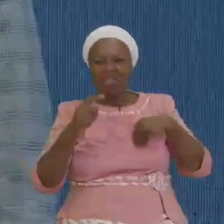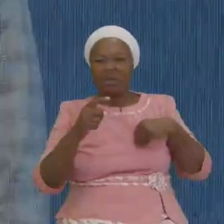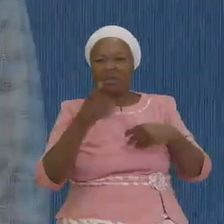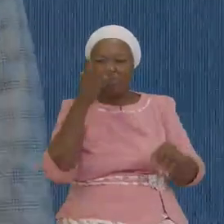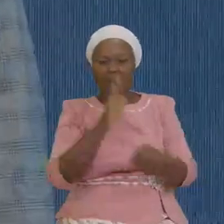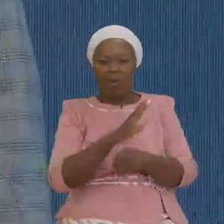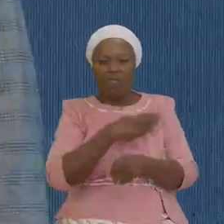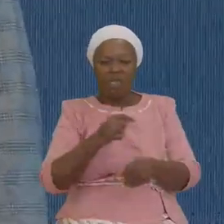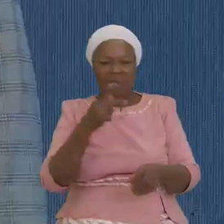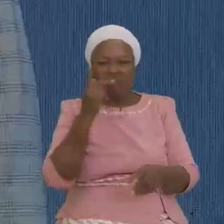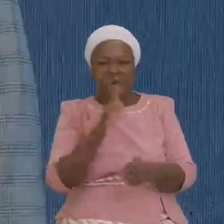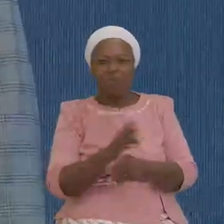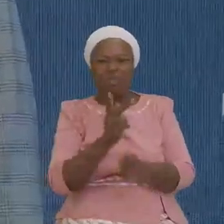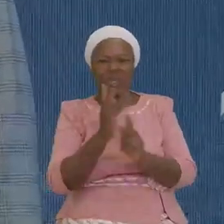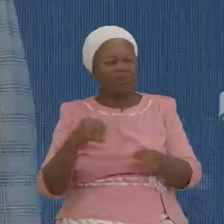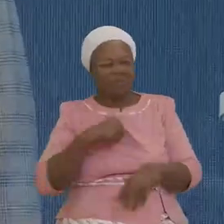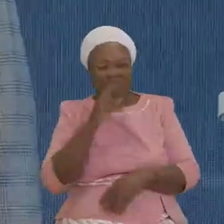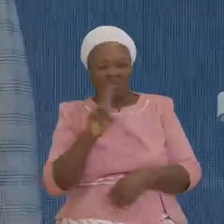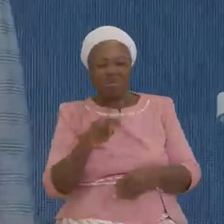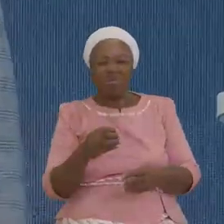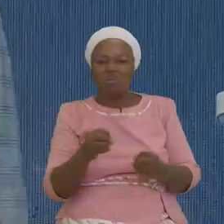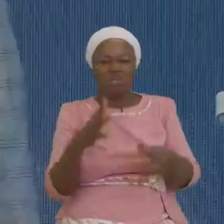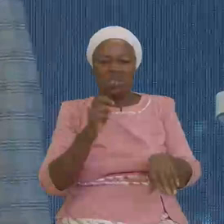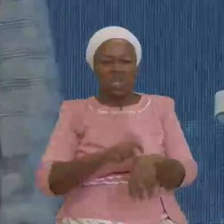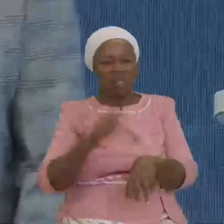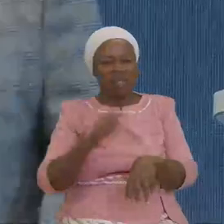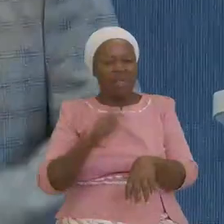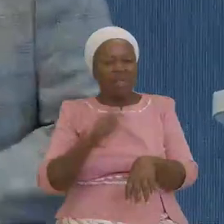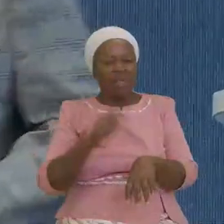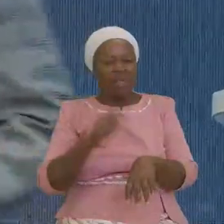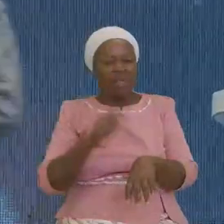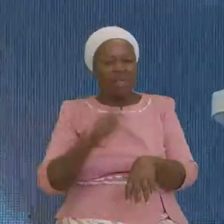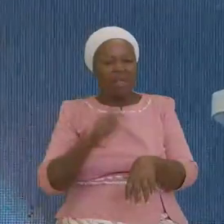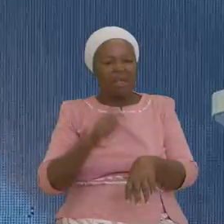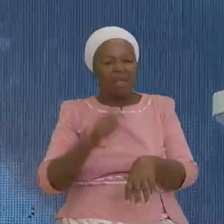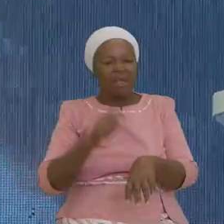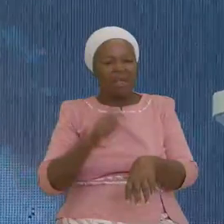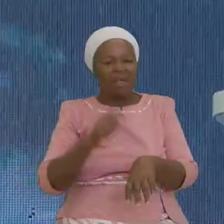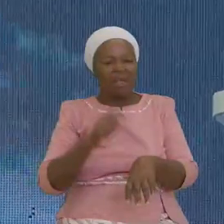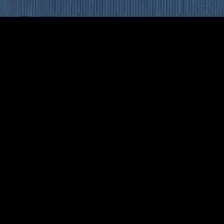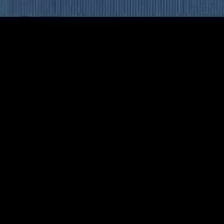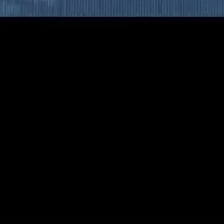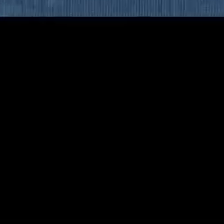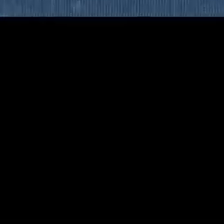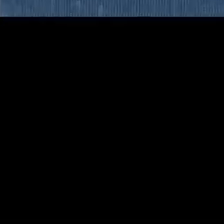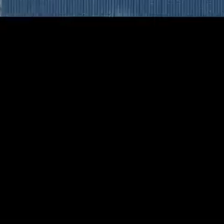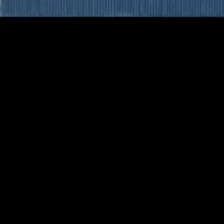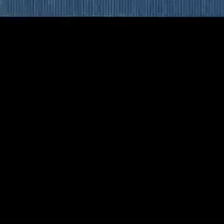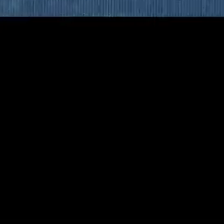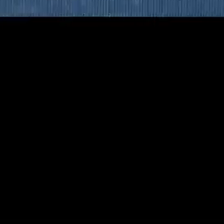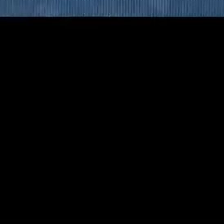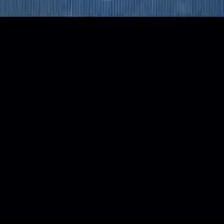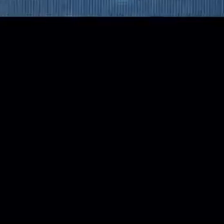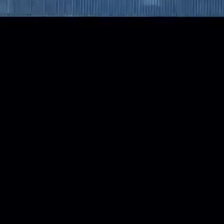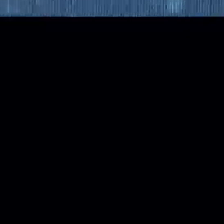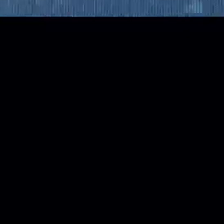qui ne vont pas admettre la promesse de celui qui tient promesse, on ne va pas passer de temps